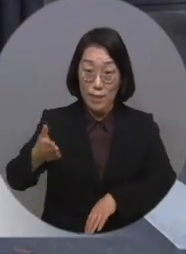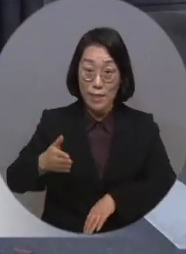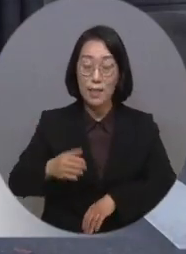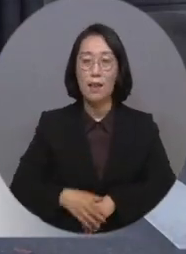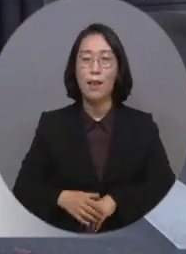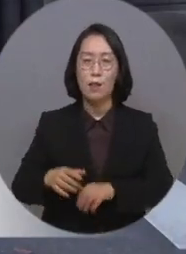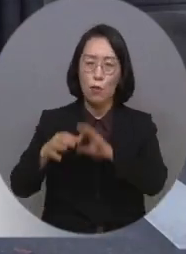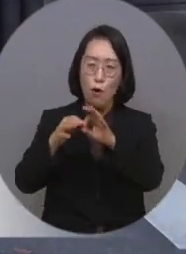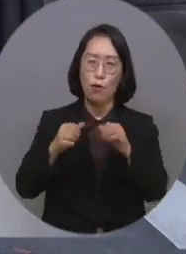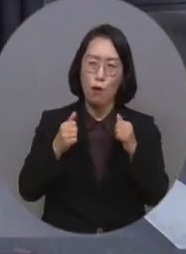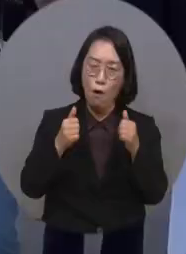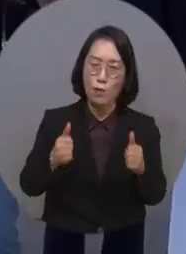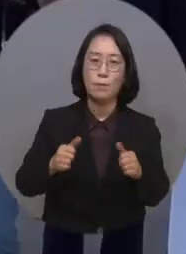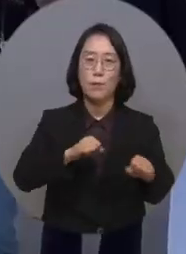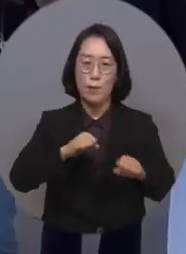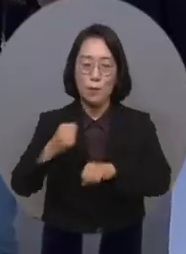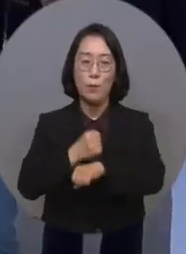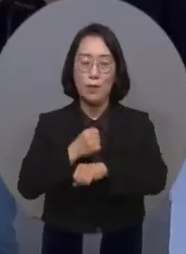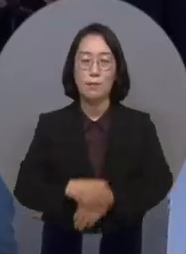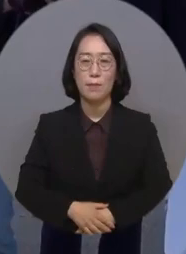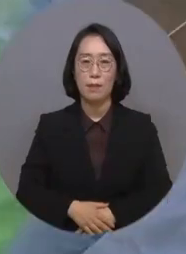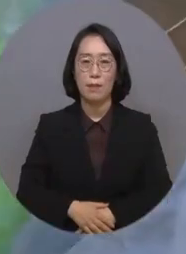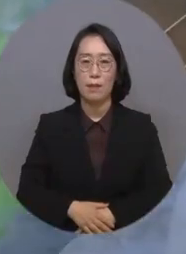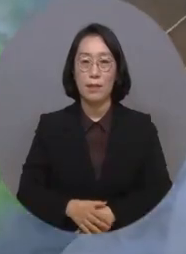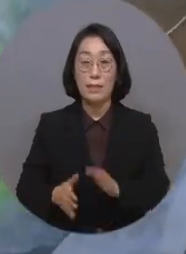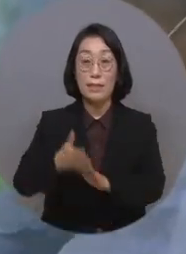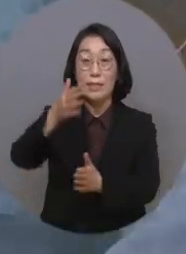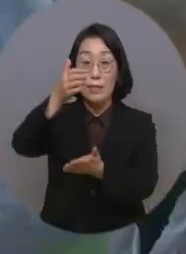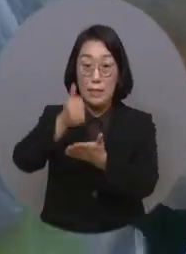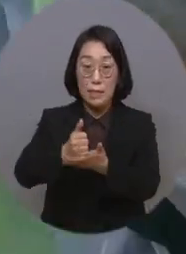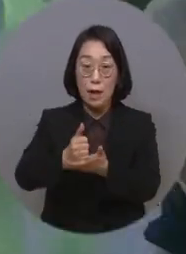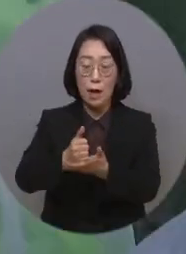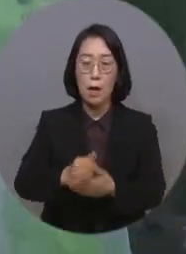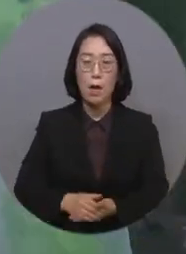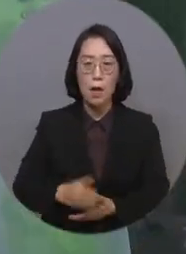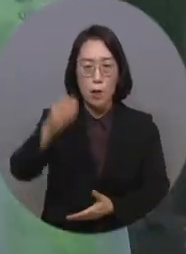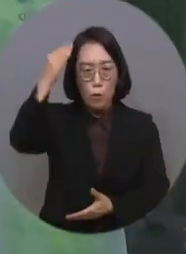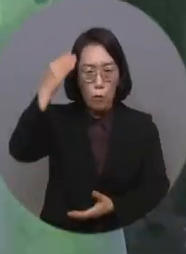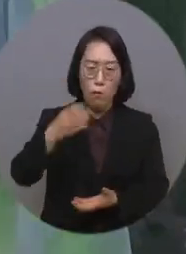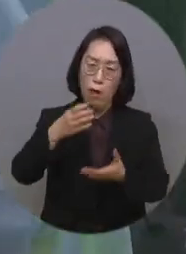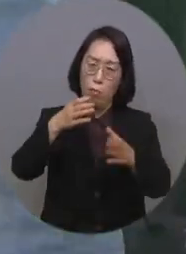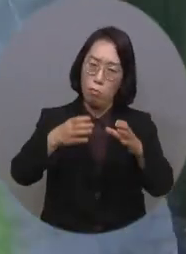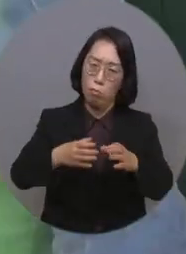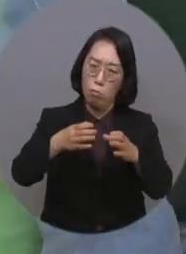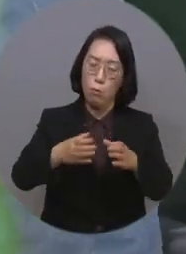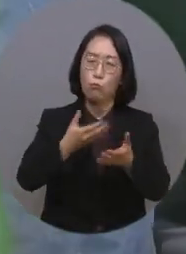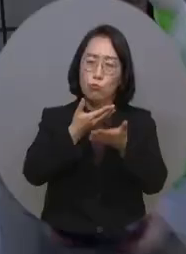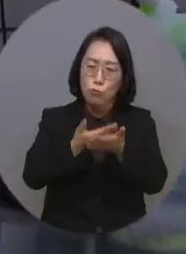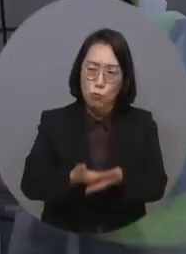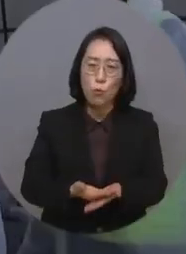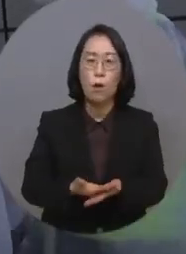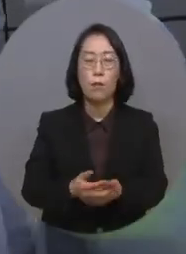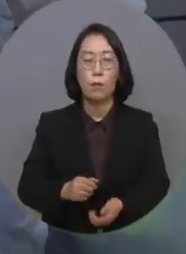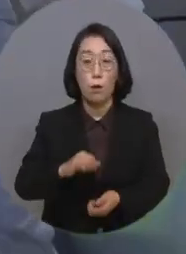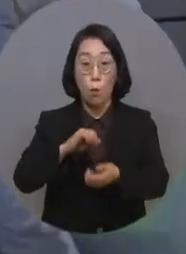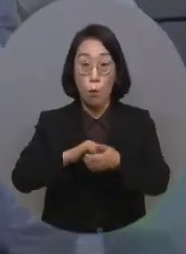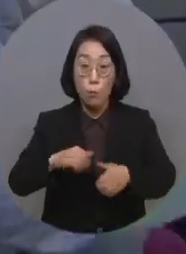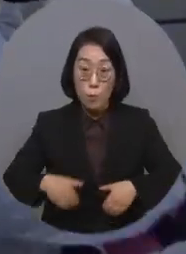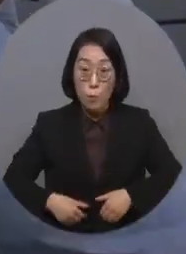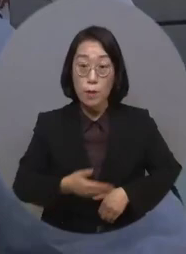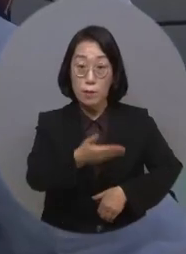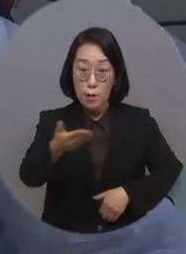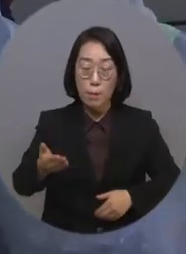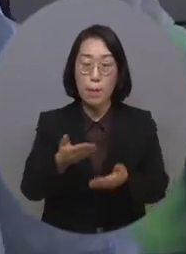노력하는 봉사단체가 되겠습니다. 박경기 시장은 연탄 한 장이 소중하고 도움의 손길이 필요한 이웃들을 위한